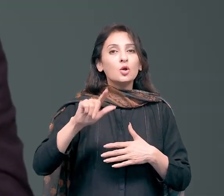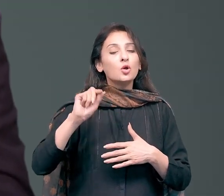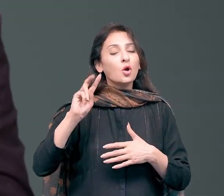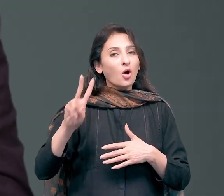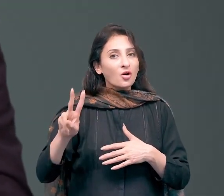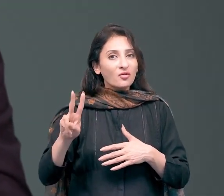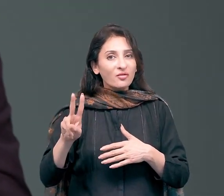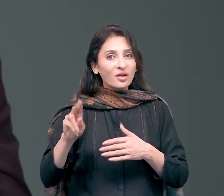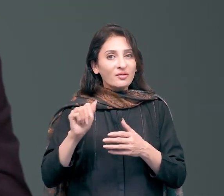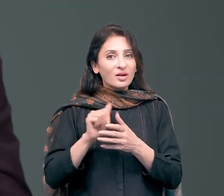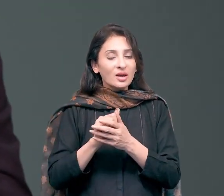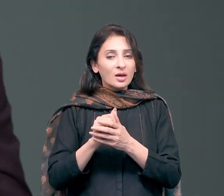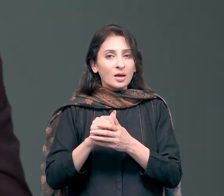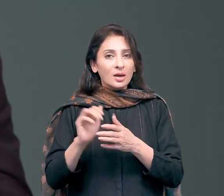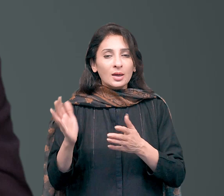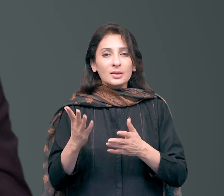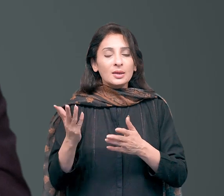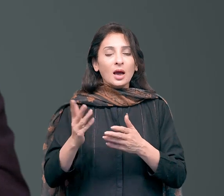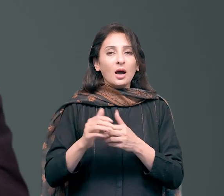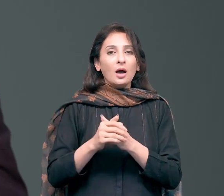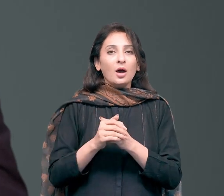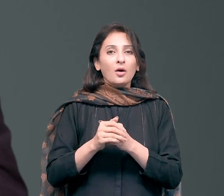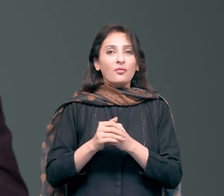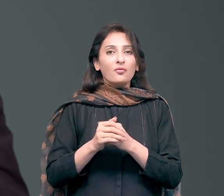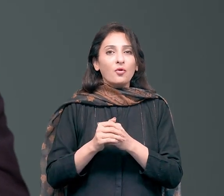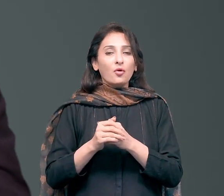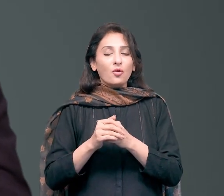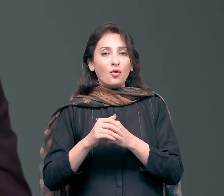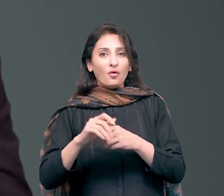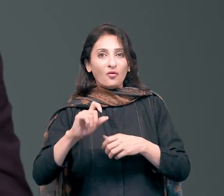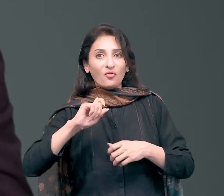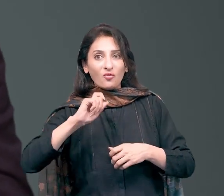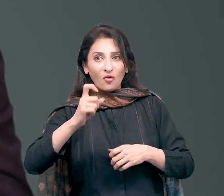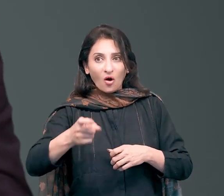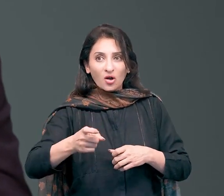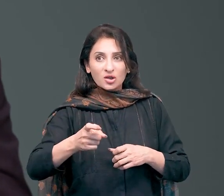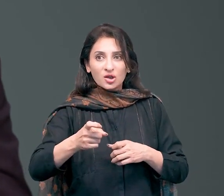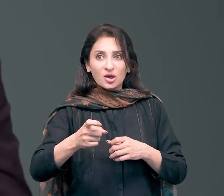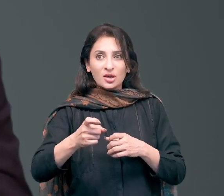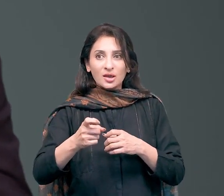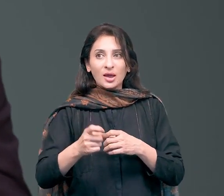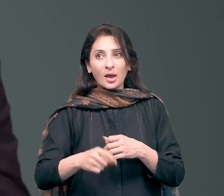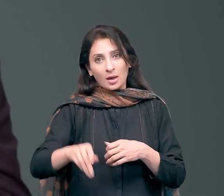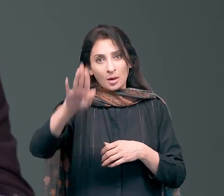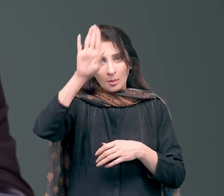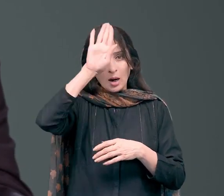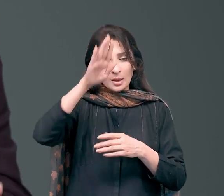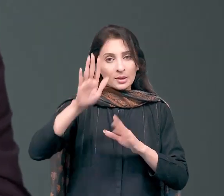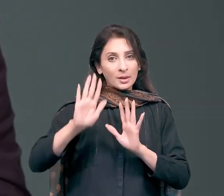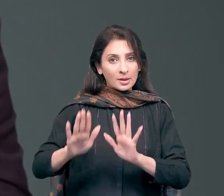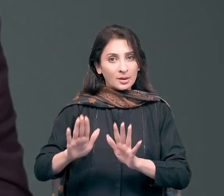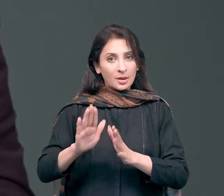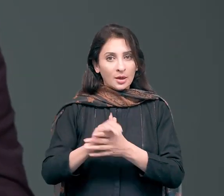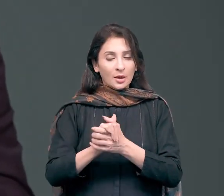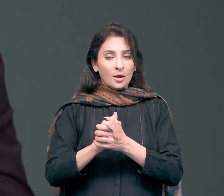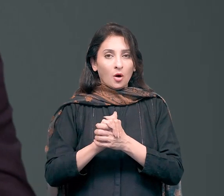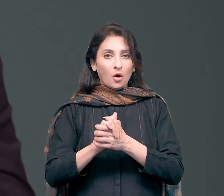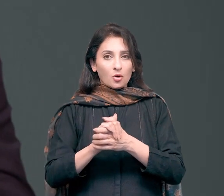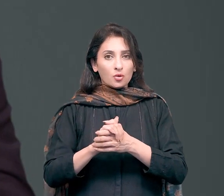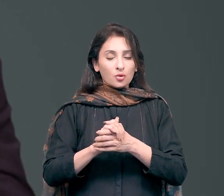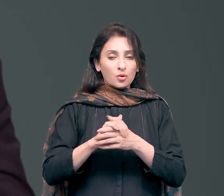لارڈ ویول جو تھے وہ کمانڈر ان چیف بھی انڈیا کے رہے، جنگ عظیم دوئم میں بڑا بھرپور حصہ انہوں